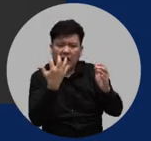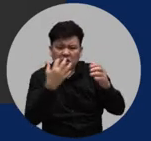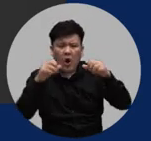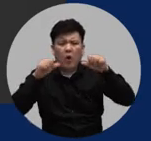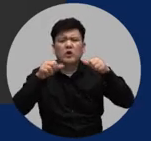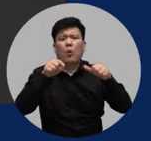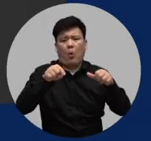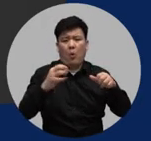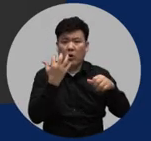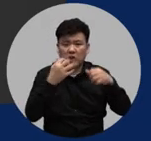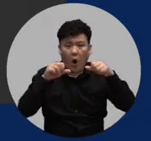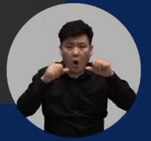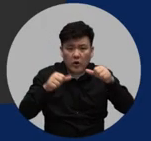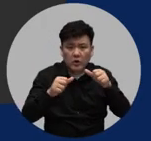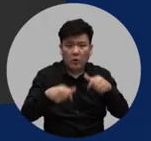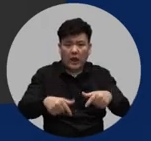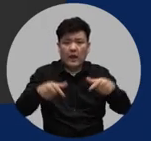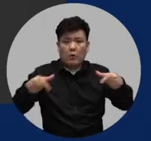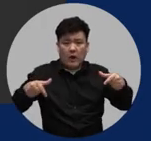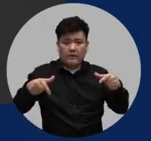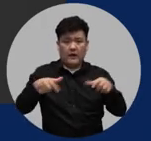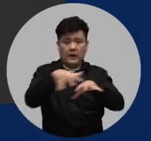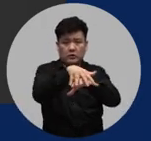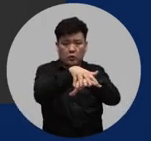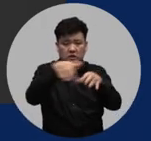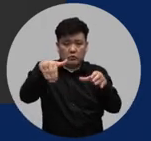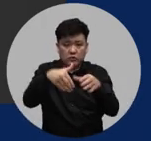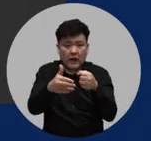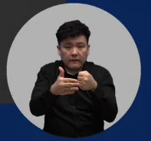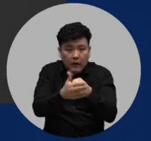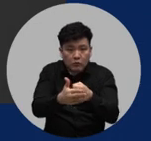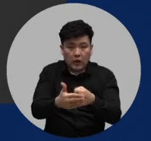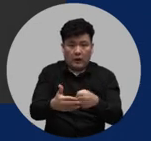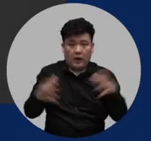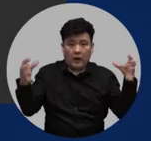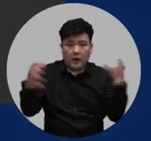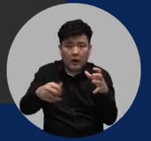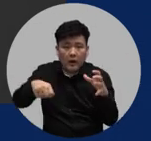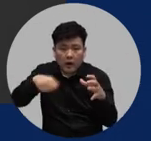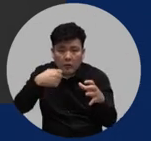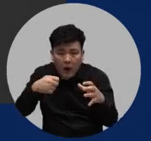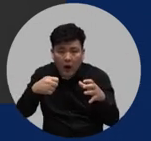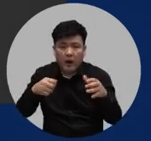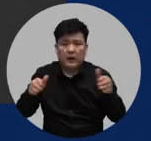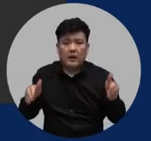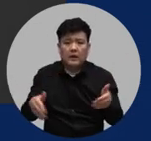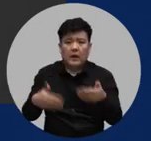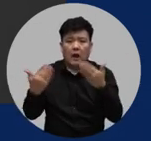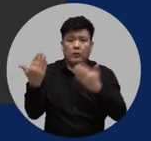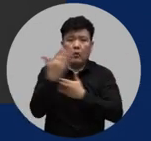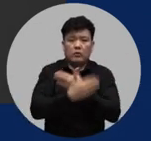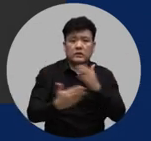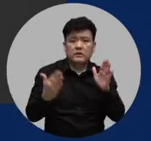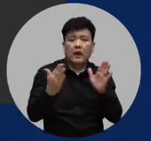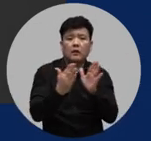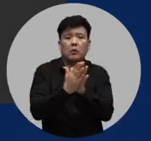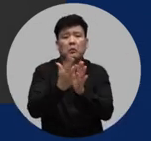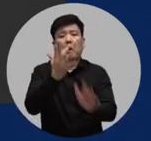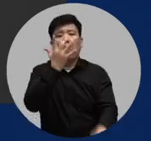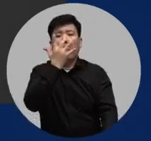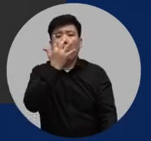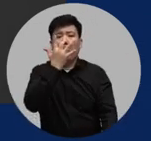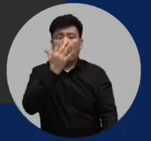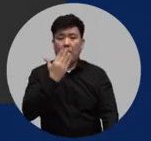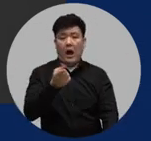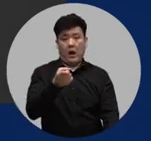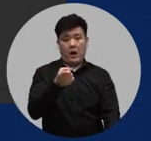성희롱입니다. 성희롱에 관대한 조직 문화로 회식 자리에서 가벼운 신체 접촉이 아무렇지 않게 오고 가는 상황이 발생할